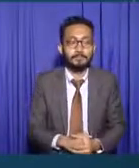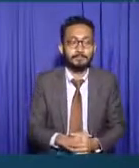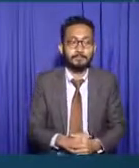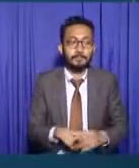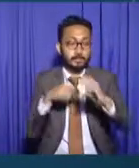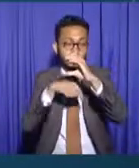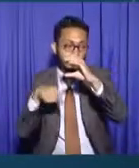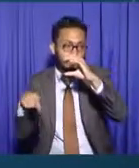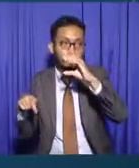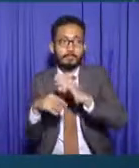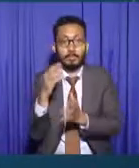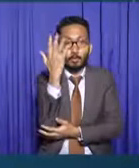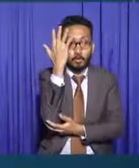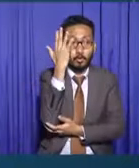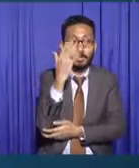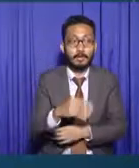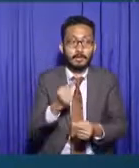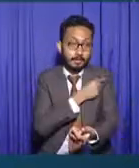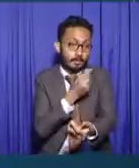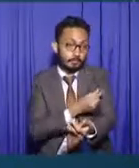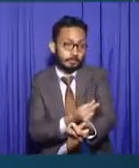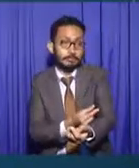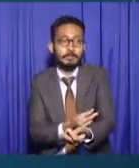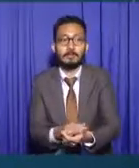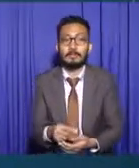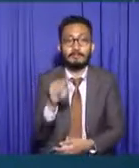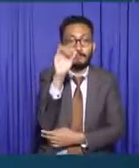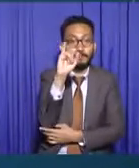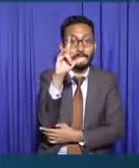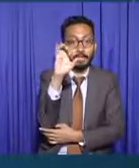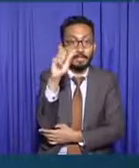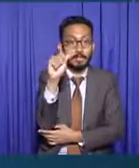ciri pokok generasi filial kedua